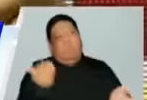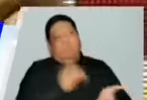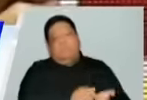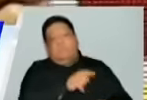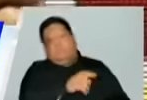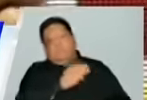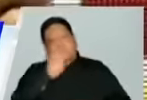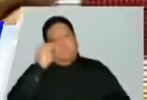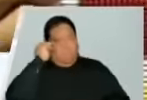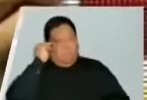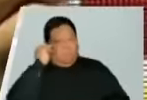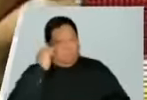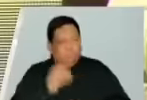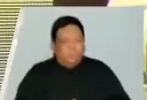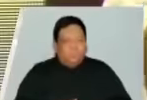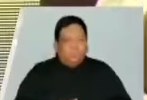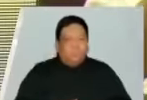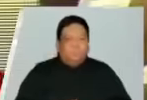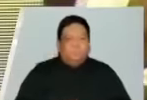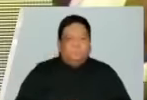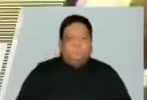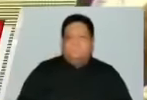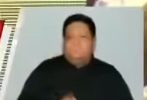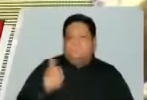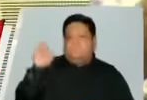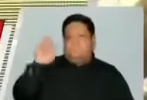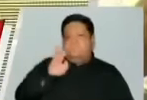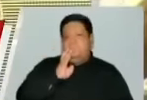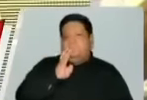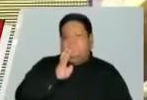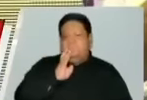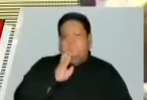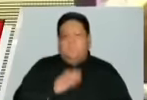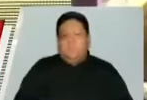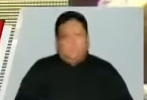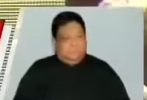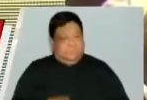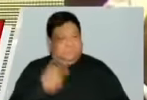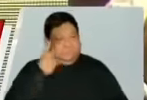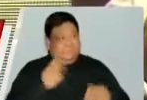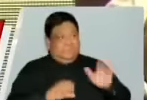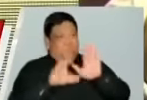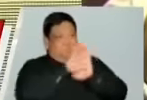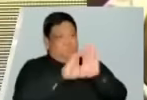yung konstitusyon natin. Ang una talang gumalaw nito,